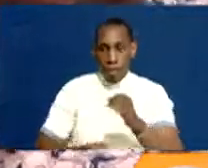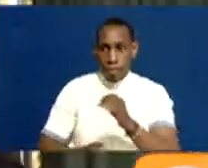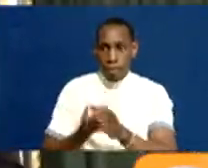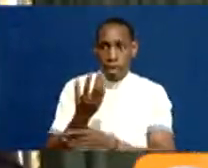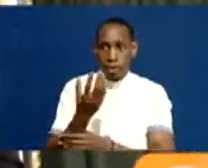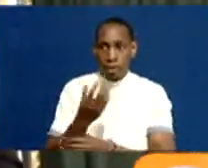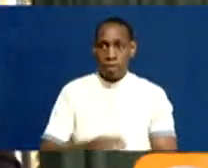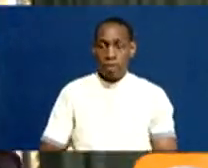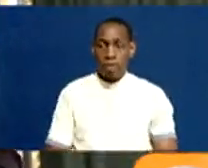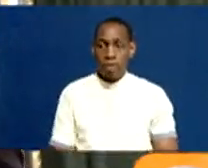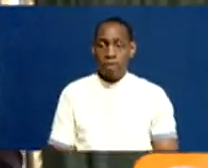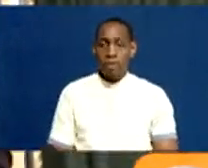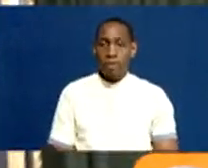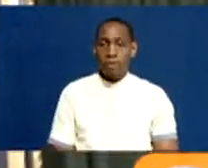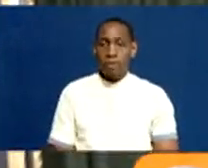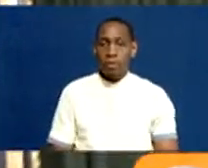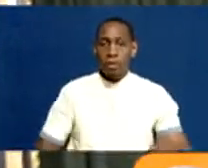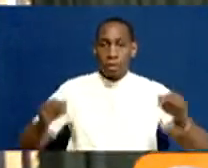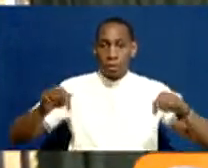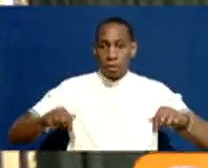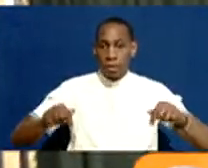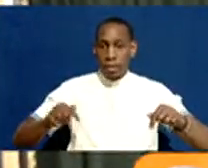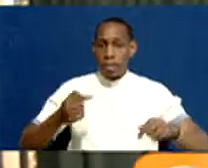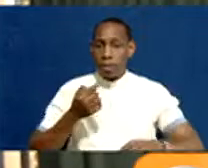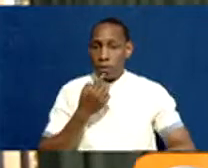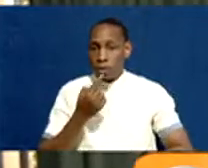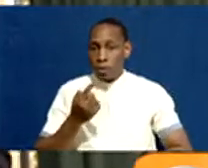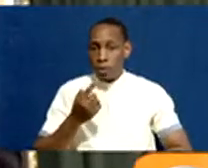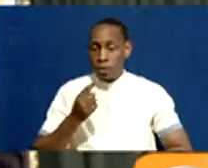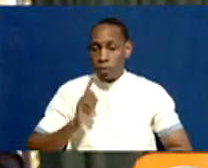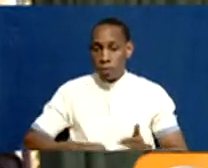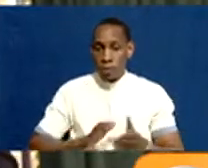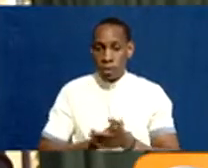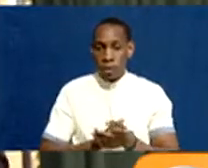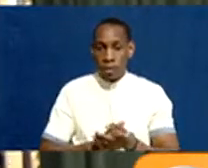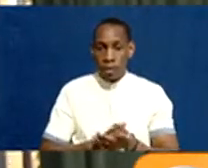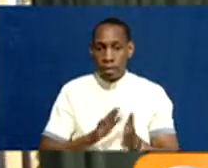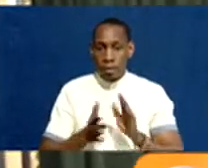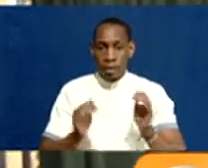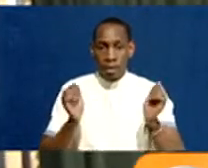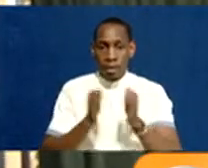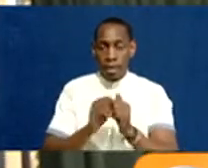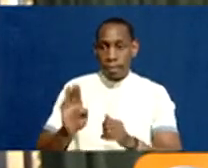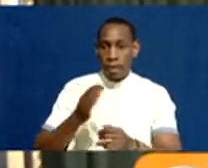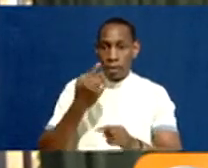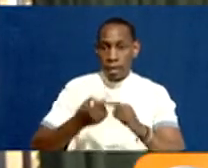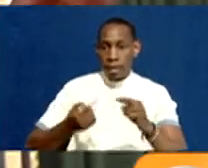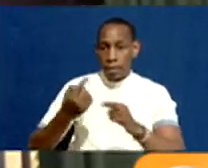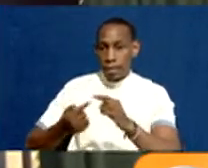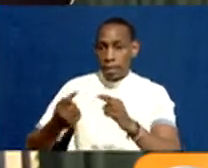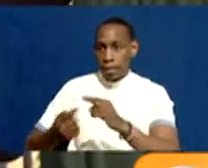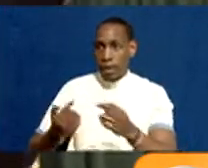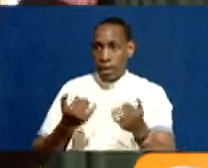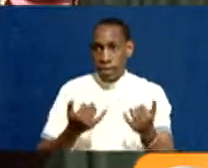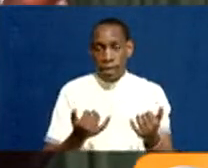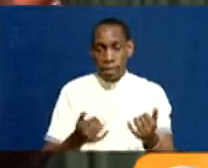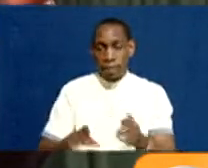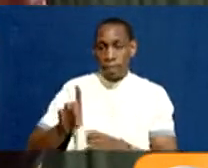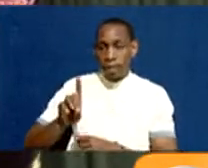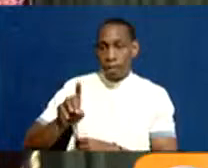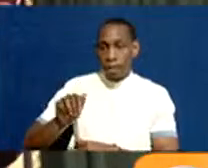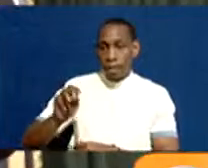yao. Leo tumeambiwa ya kwamba mnapata karibu bilioni 10 kila mwaka. Kwa sababu ya hii